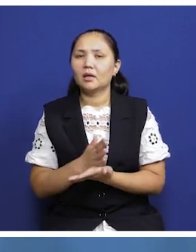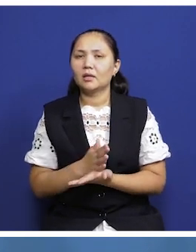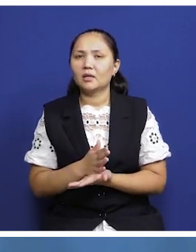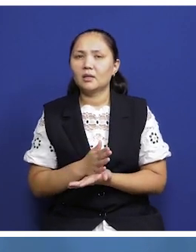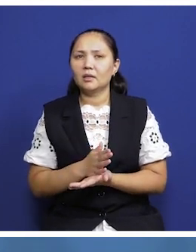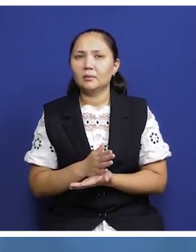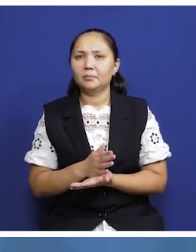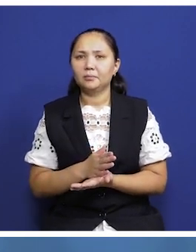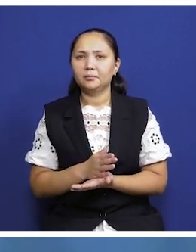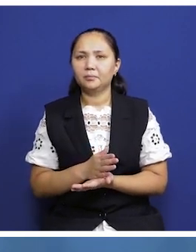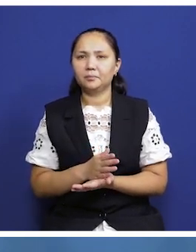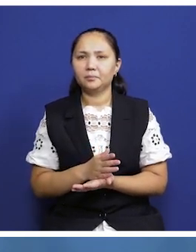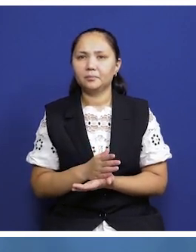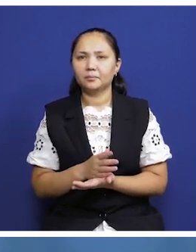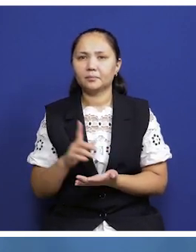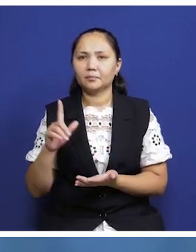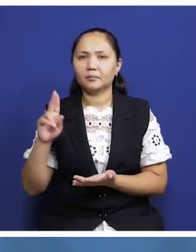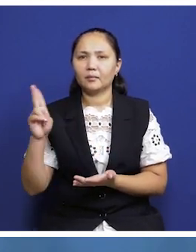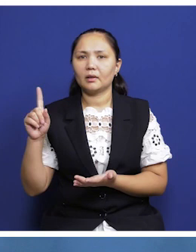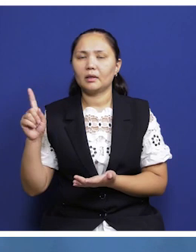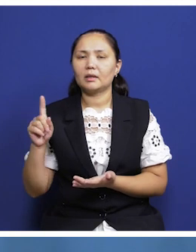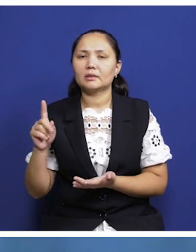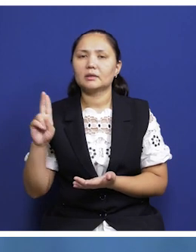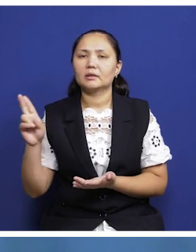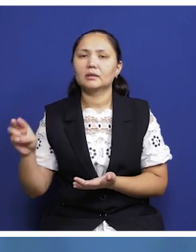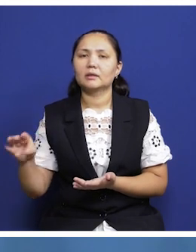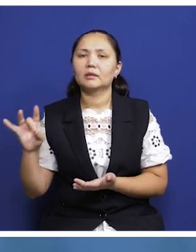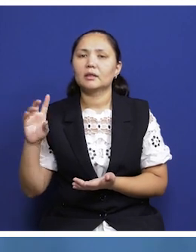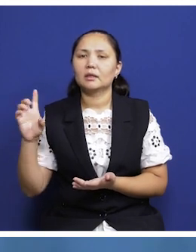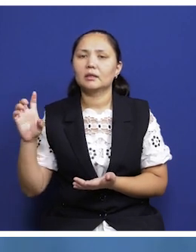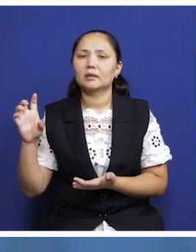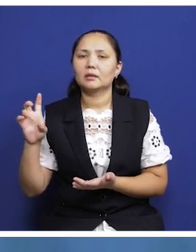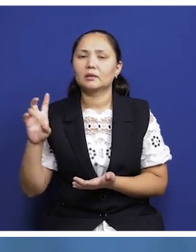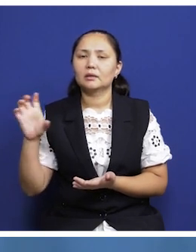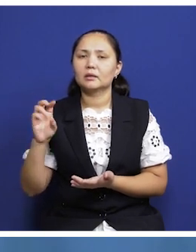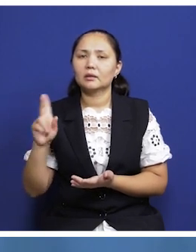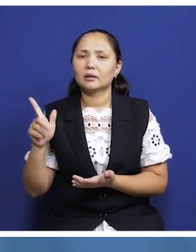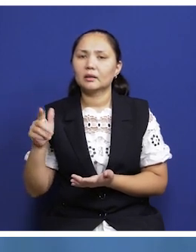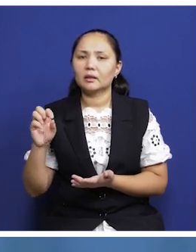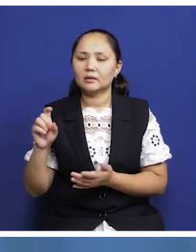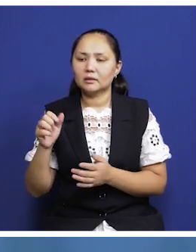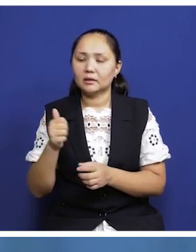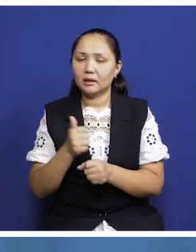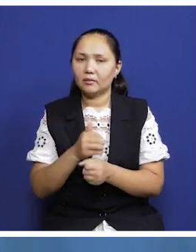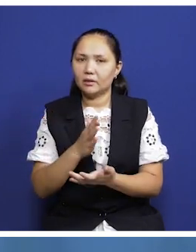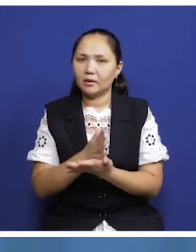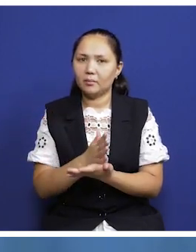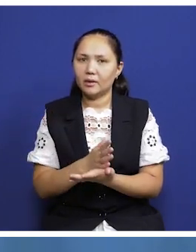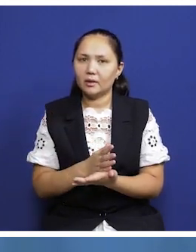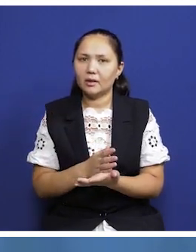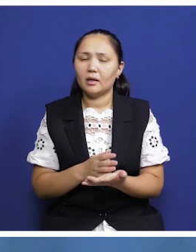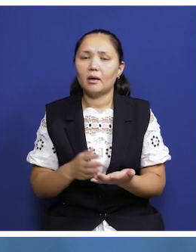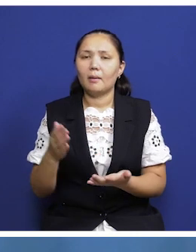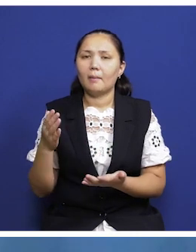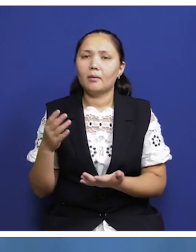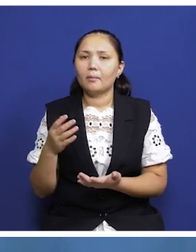Мынау жерде Қазтрам газында өкілі отыр, бізде былтыр көрсіздер бар, биыл қыстың өзінде болды ғой, қатты күн